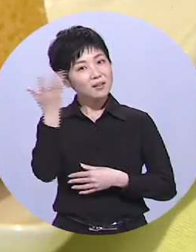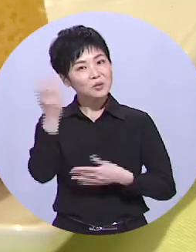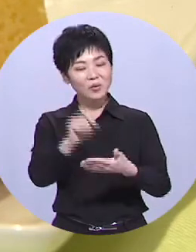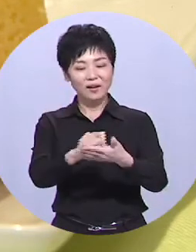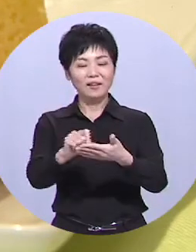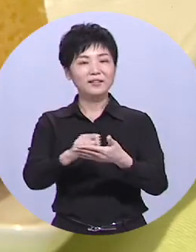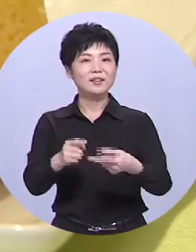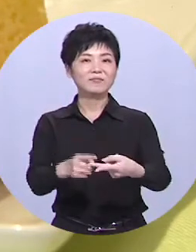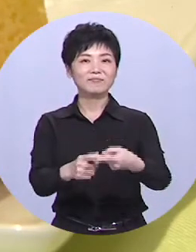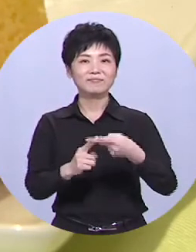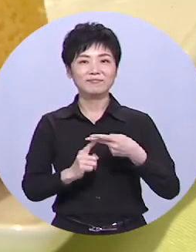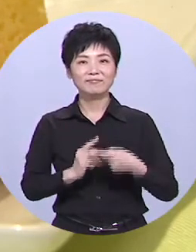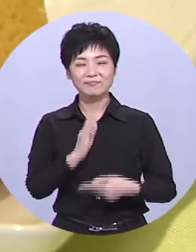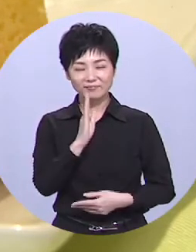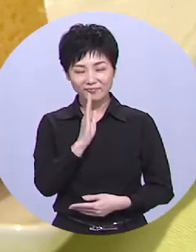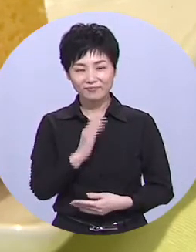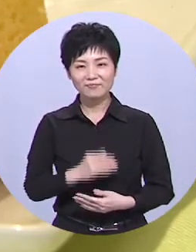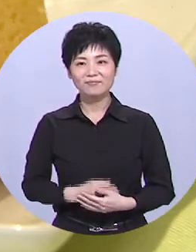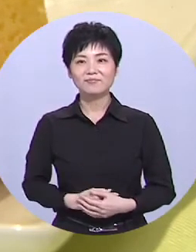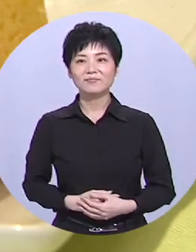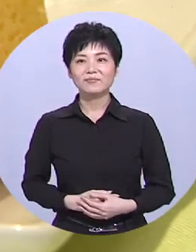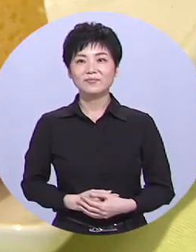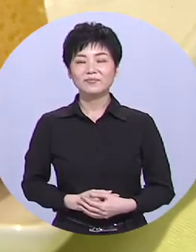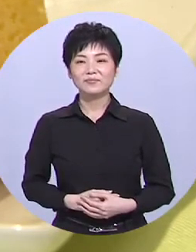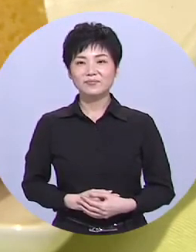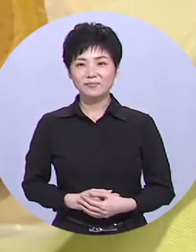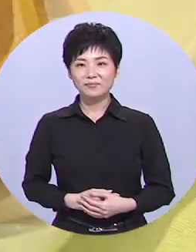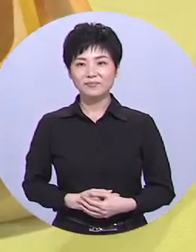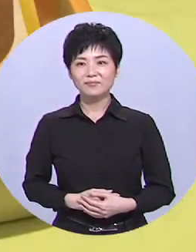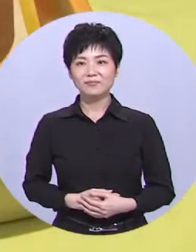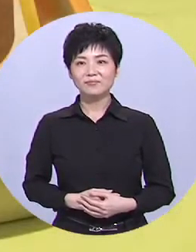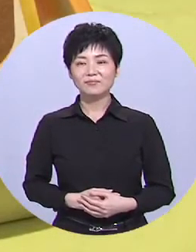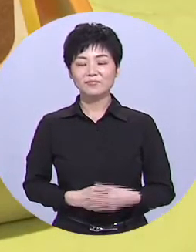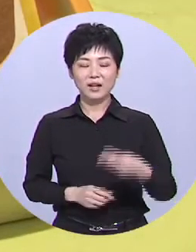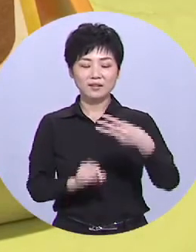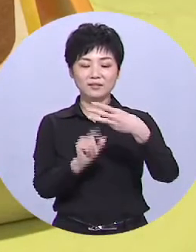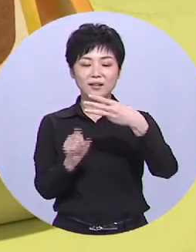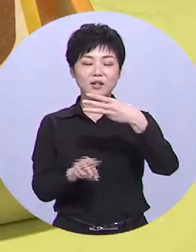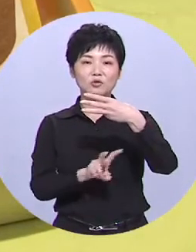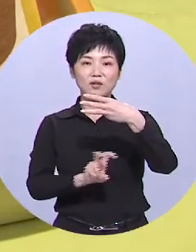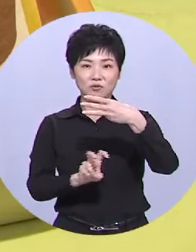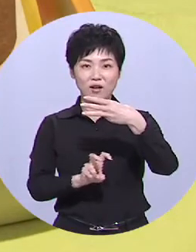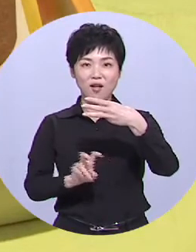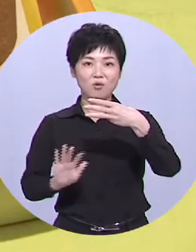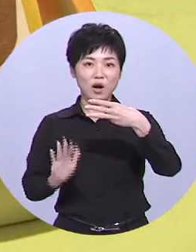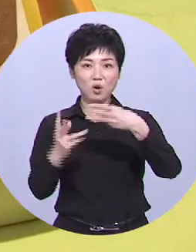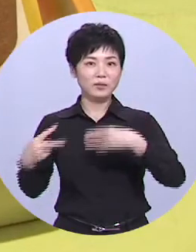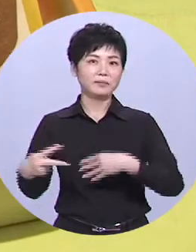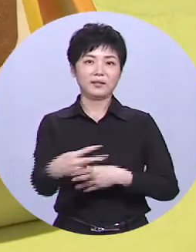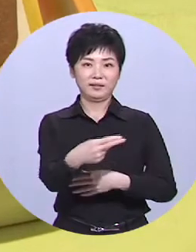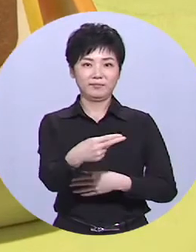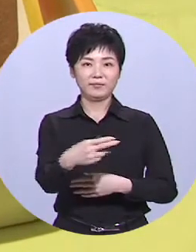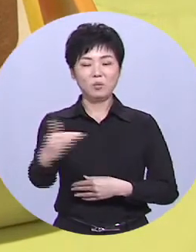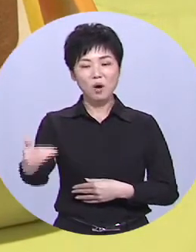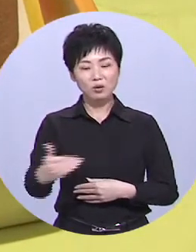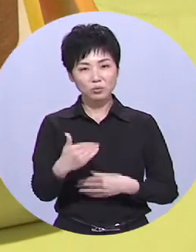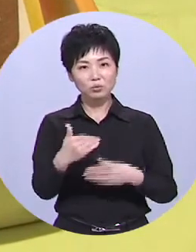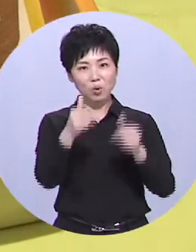感想をお書きの上、ご覧の宛先までお送りください。締め切りは20日火曜日です。ファック